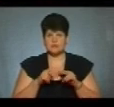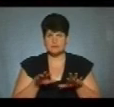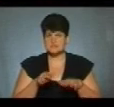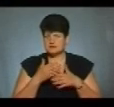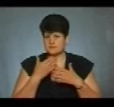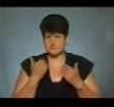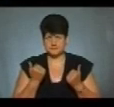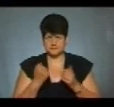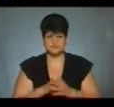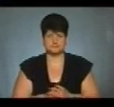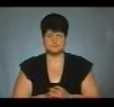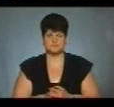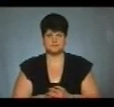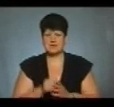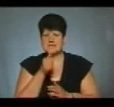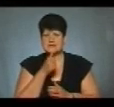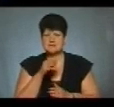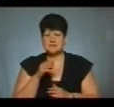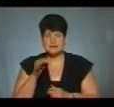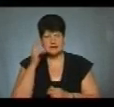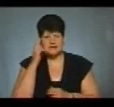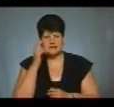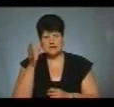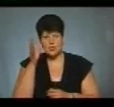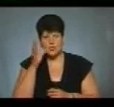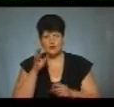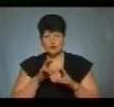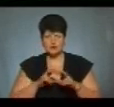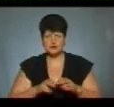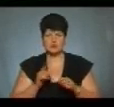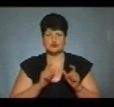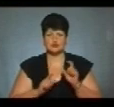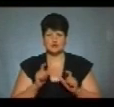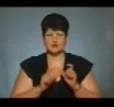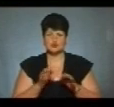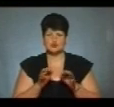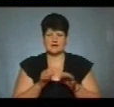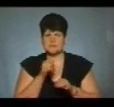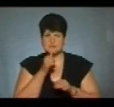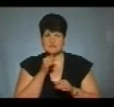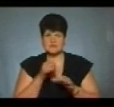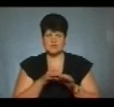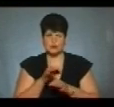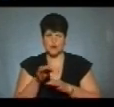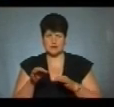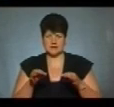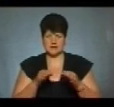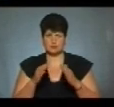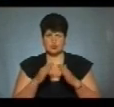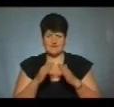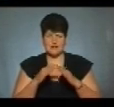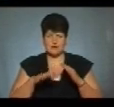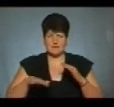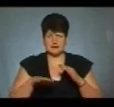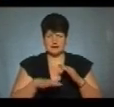немає. Експерти Київського науково-дослідного інституту судової експертизи визначають координати будівельного майданчика за